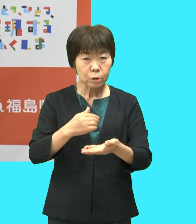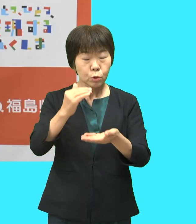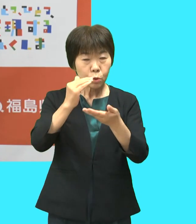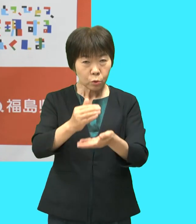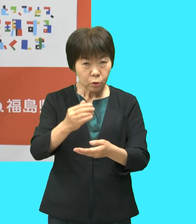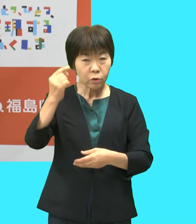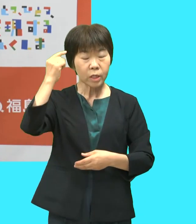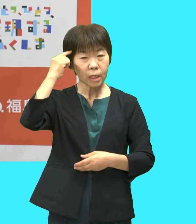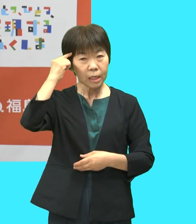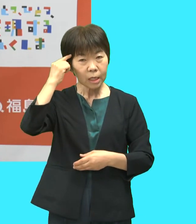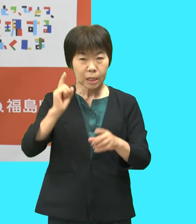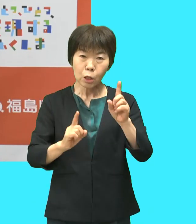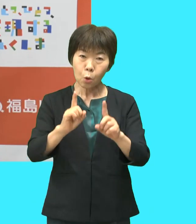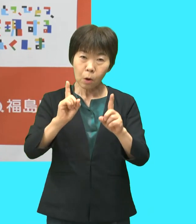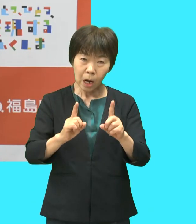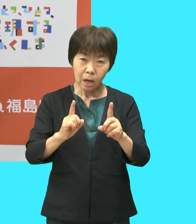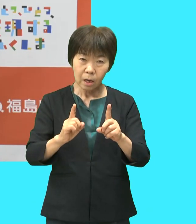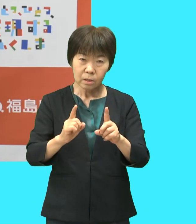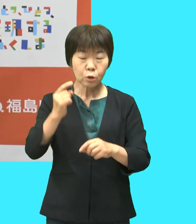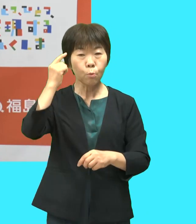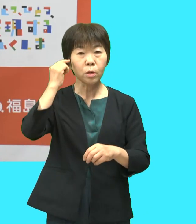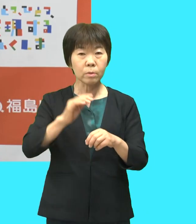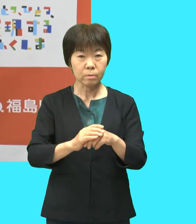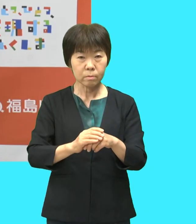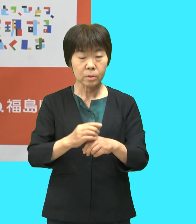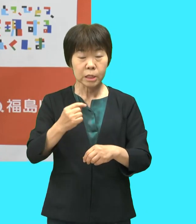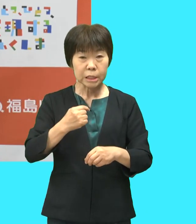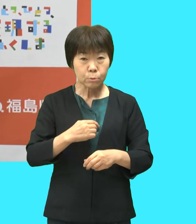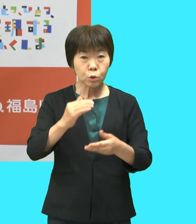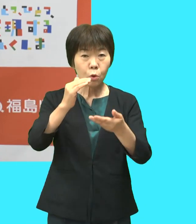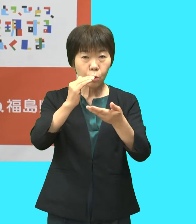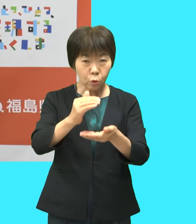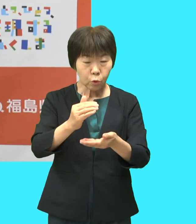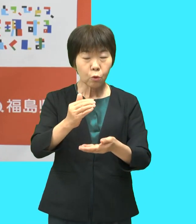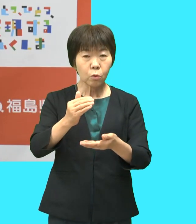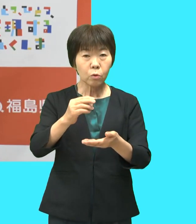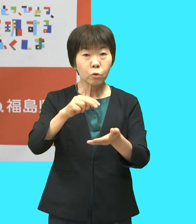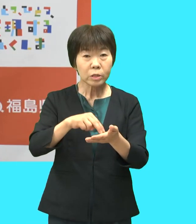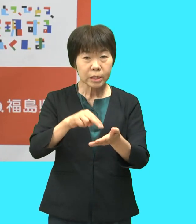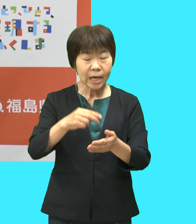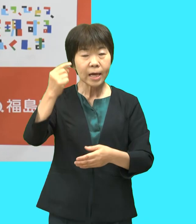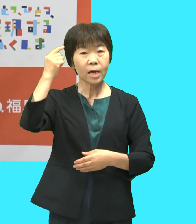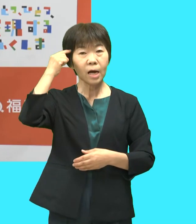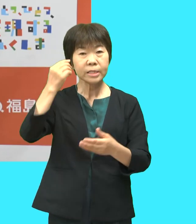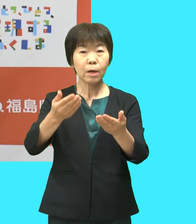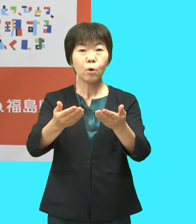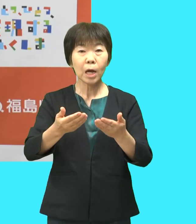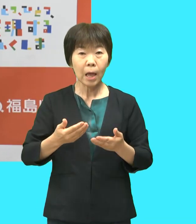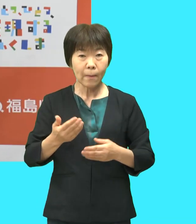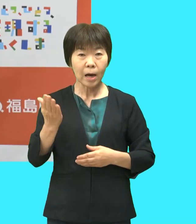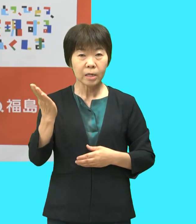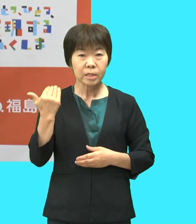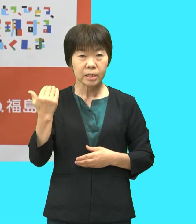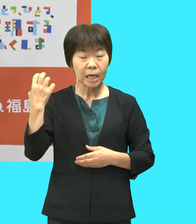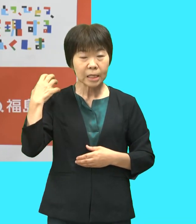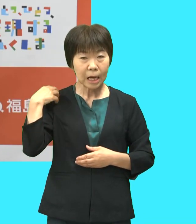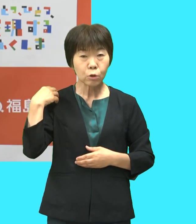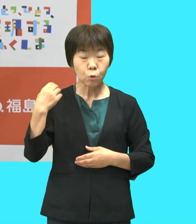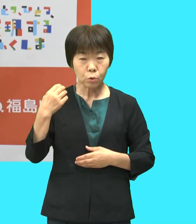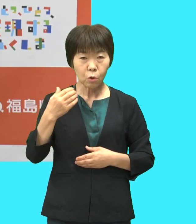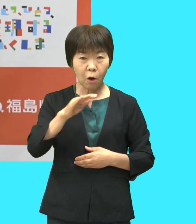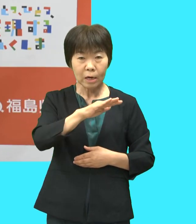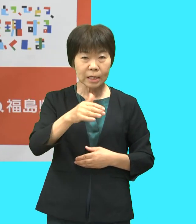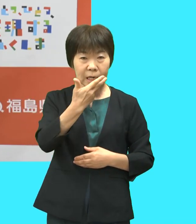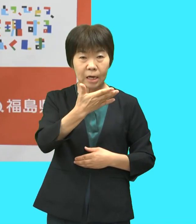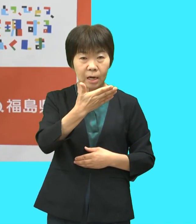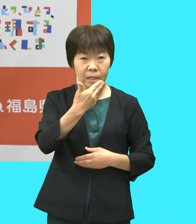か、これに尽きると思いますし、我がこととして感じていただければ前任の平沢大臣のようにや